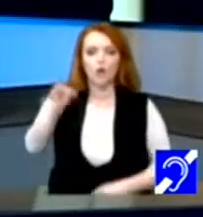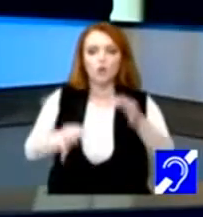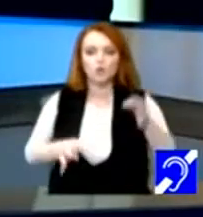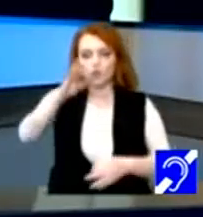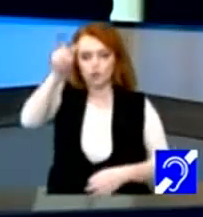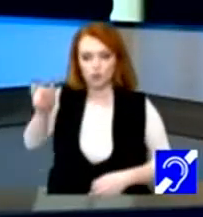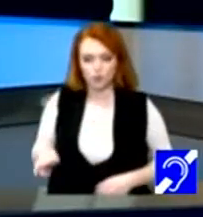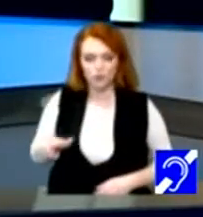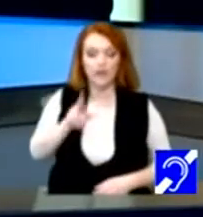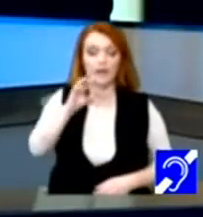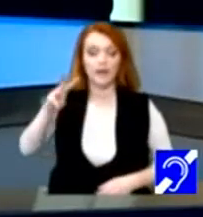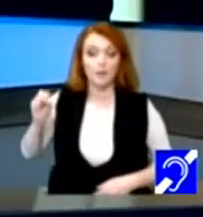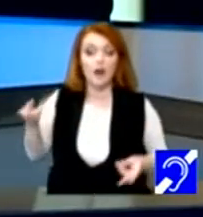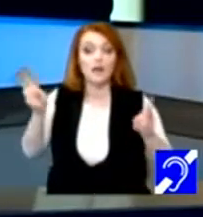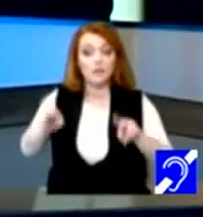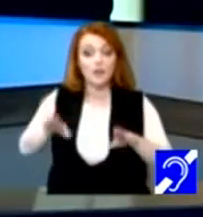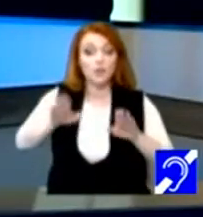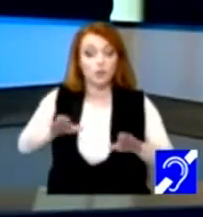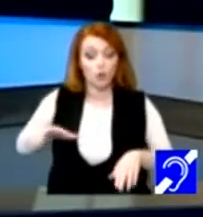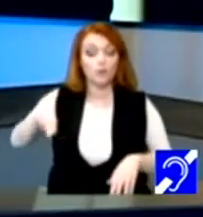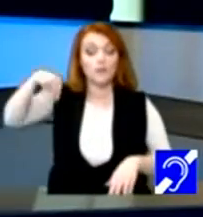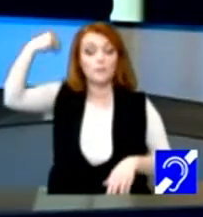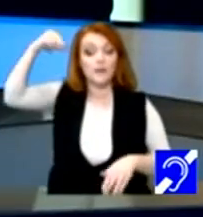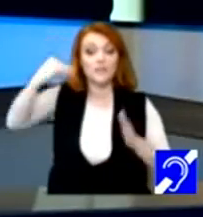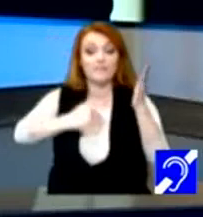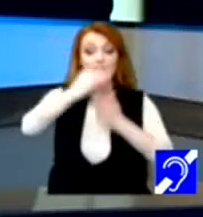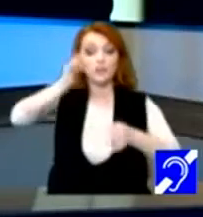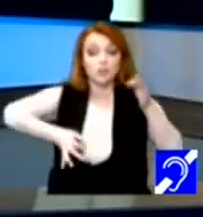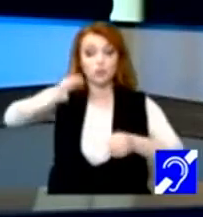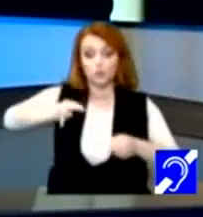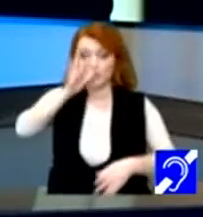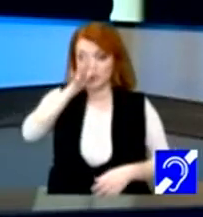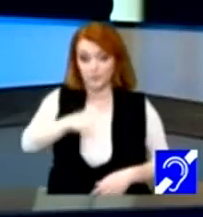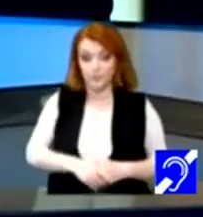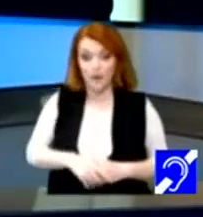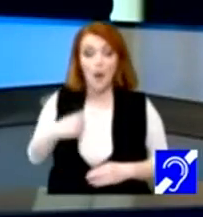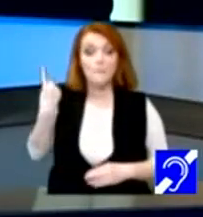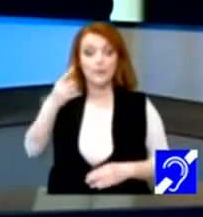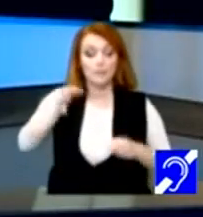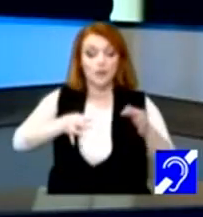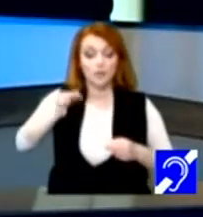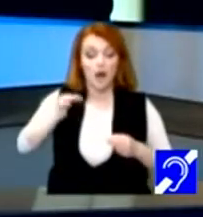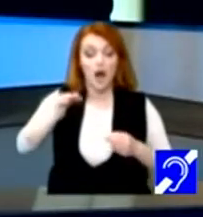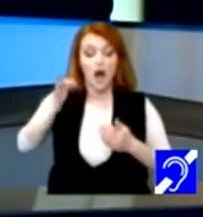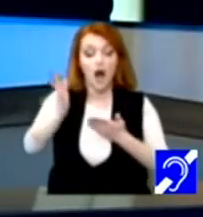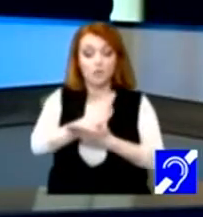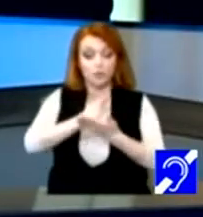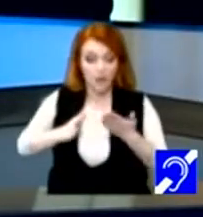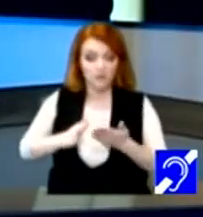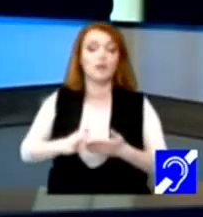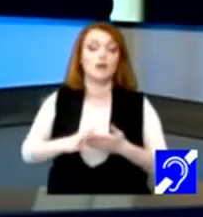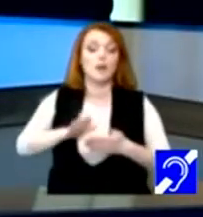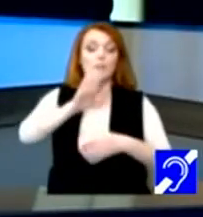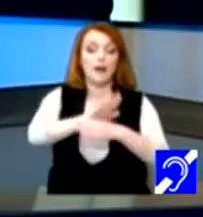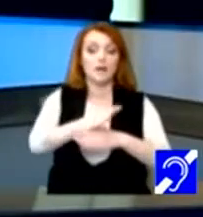Magistratul Vladislav Glima rămâne în funcția de președinte al Curții de Apel Chișinău. Prima instanță a anulat astăzi decretul semnat de